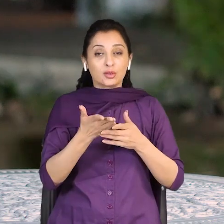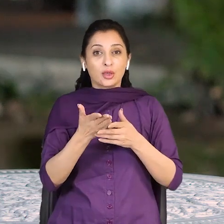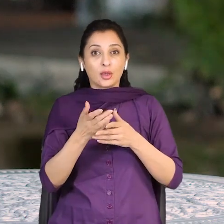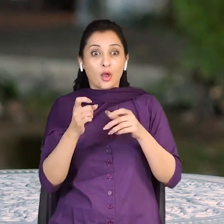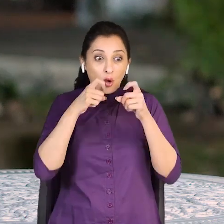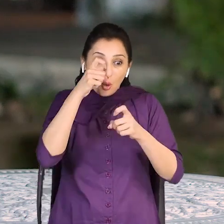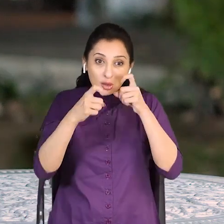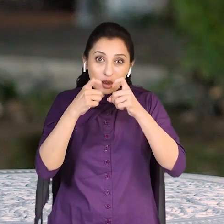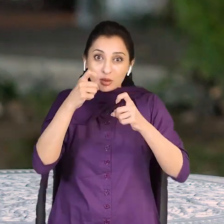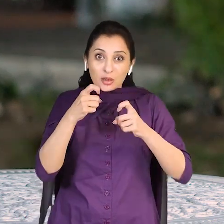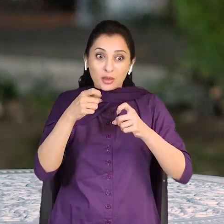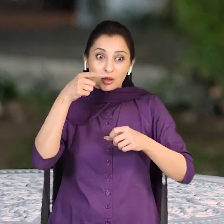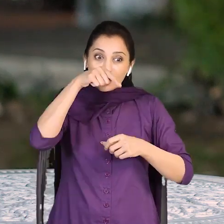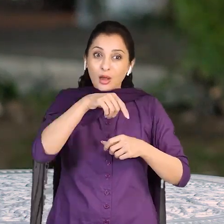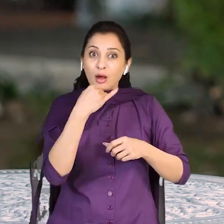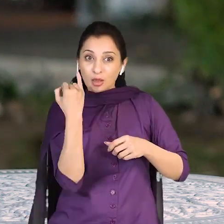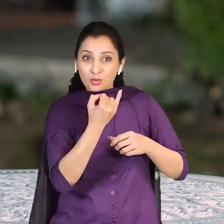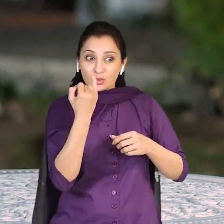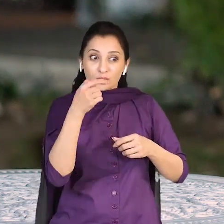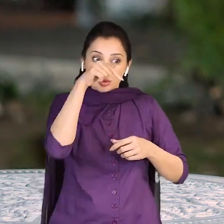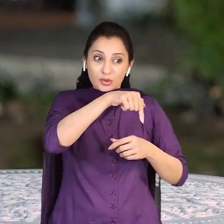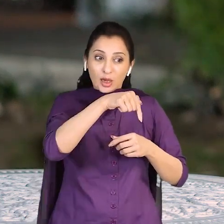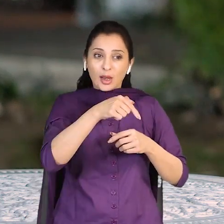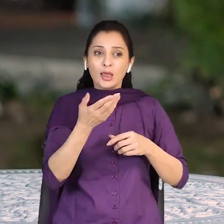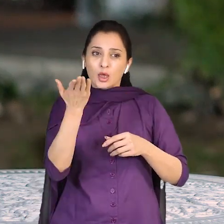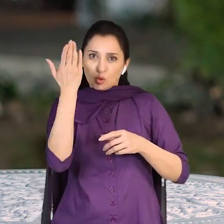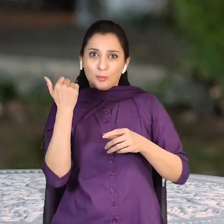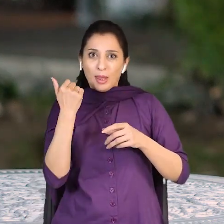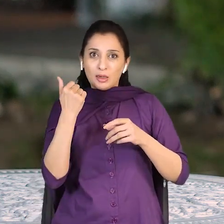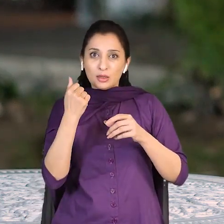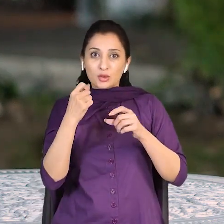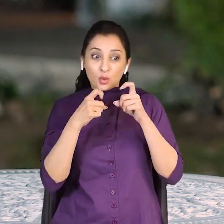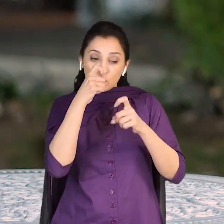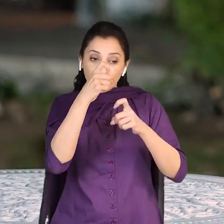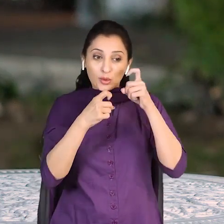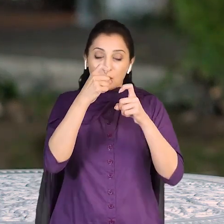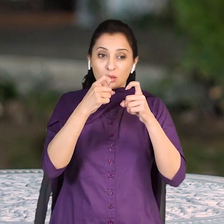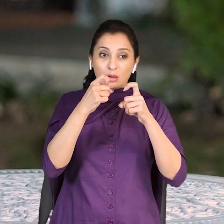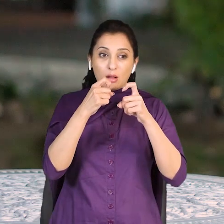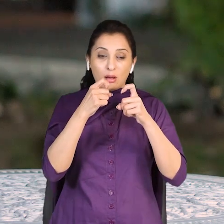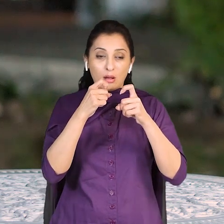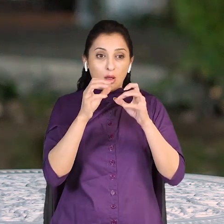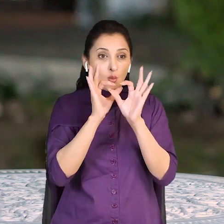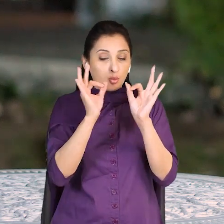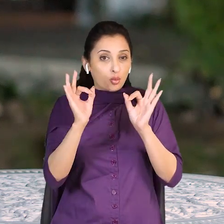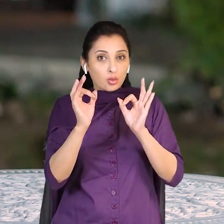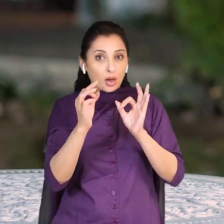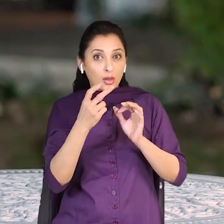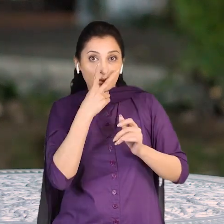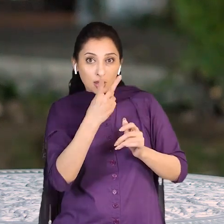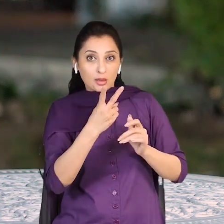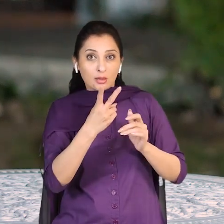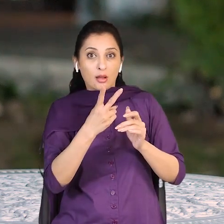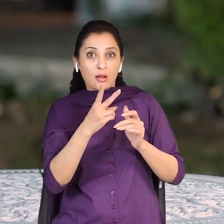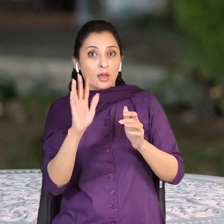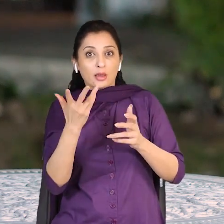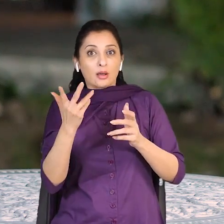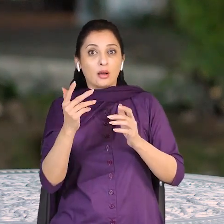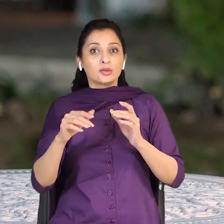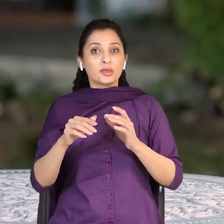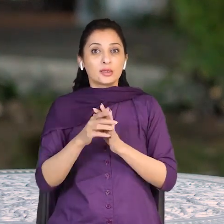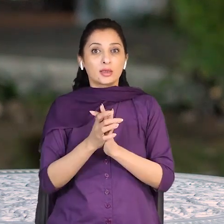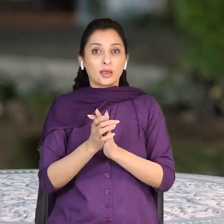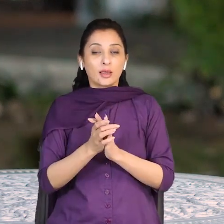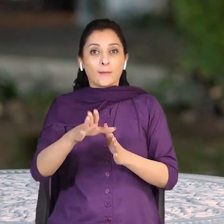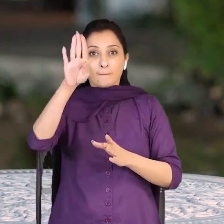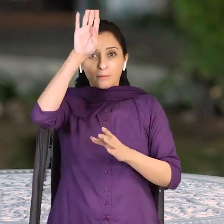वो साइट मार्क की है, तो इधर का टूर हम प्लान करेंगे। लाहौर फोर्ट भी होगा उसके अंदर,